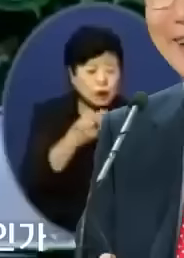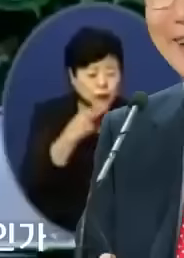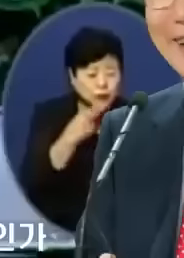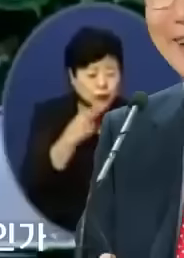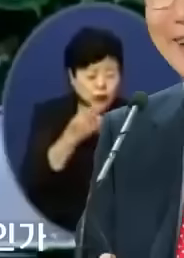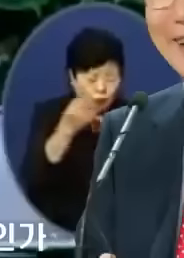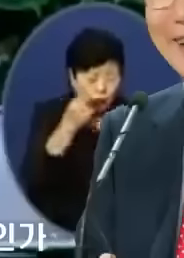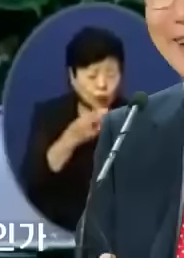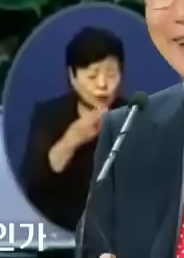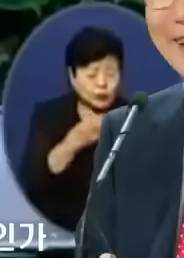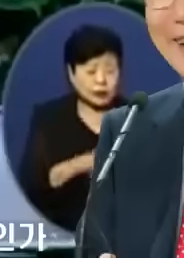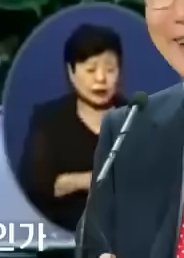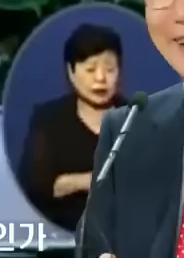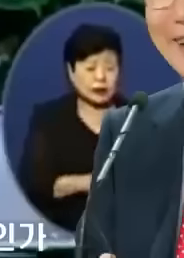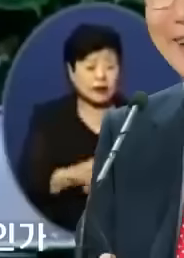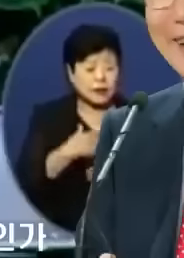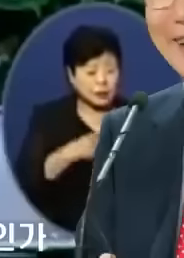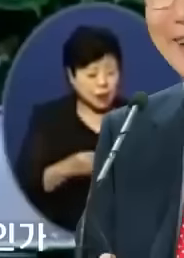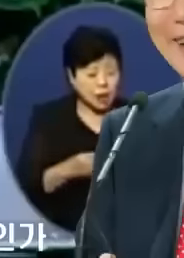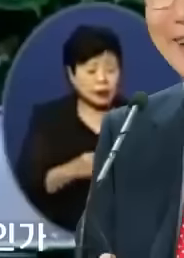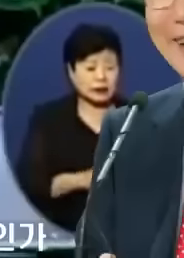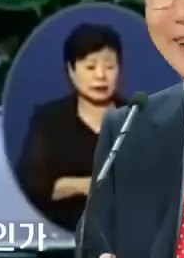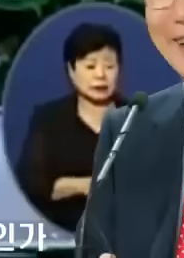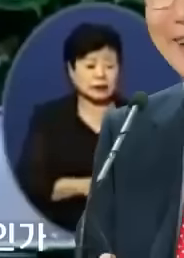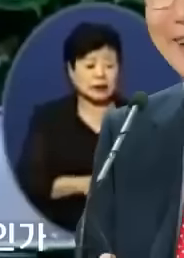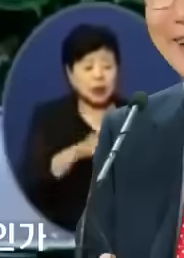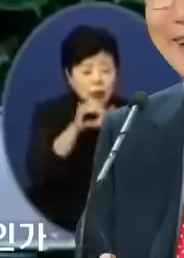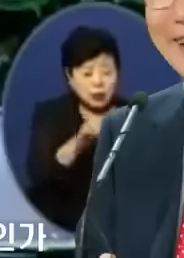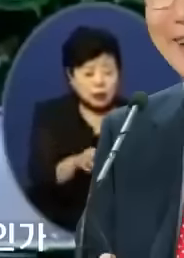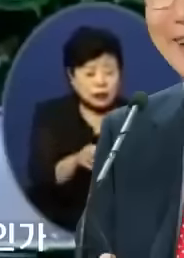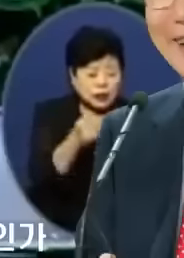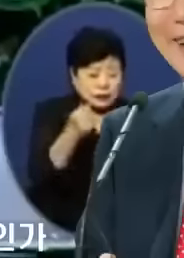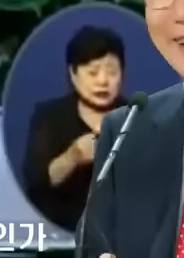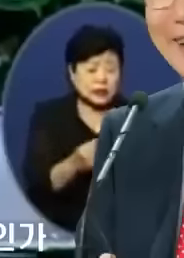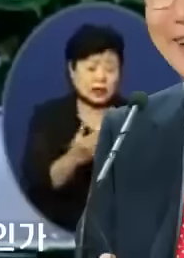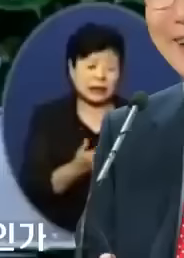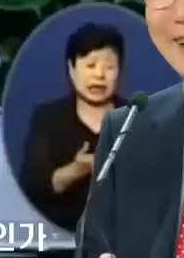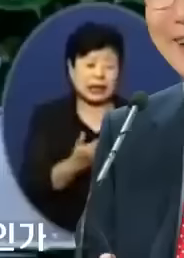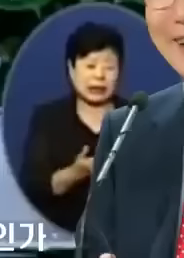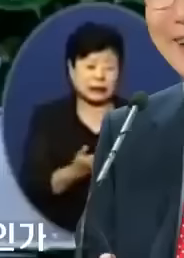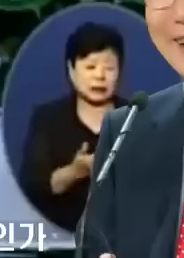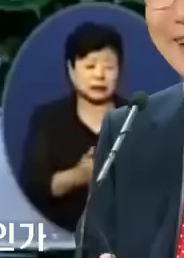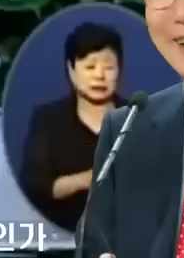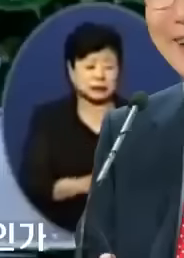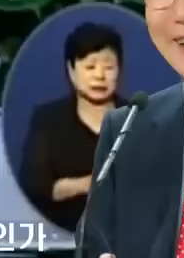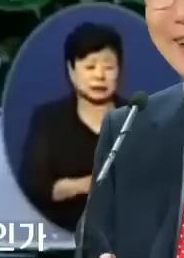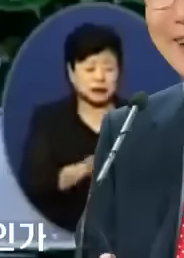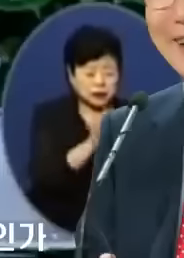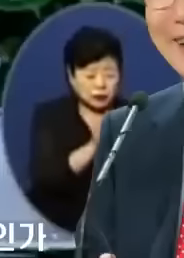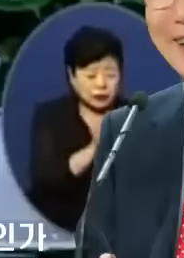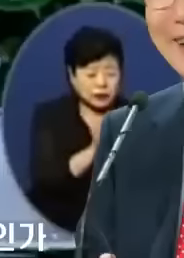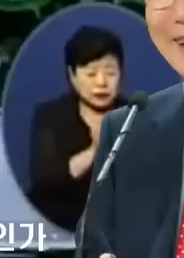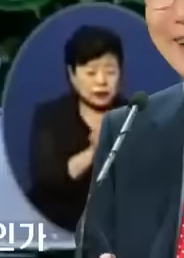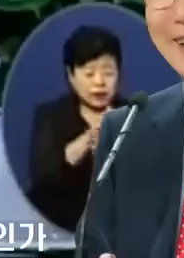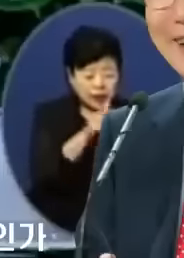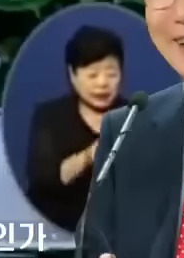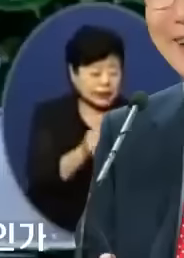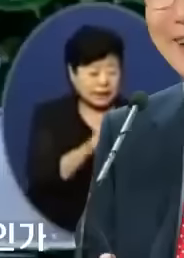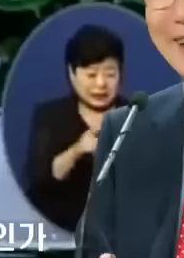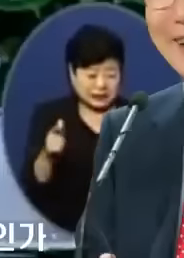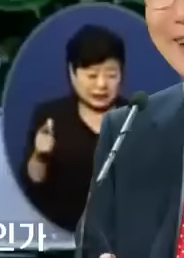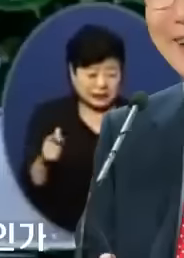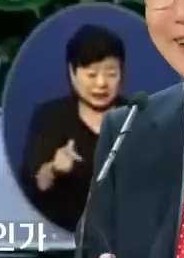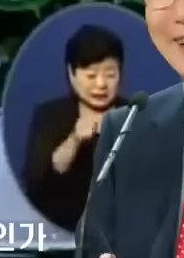없는데 고통이 없는데 평안한 곳에 살게 해달라고 하나님께 기도하는데 하나님은 그렇지